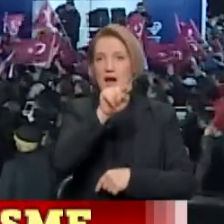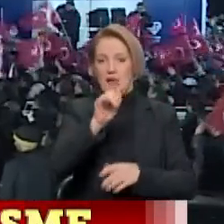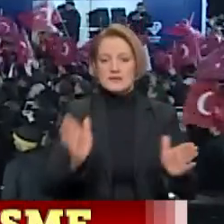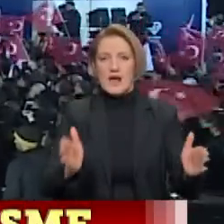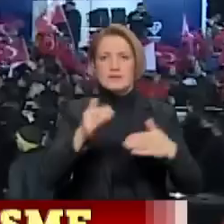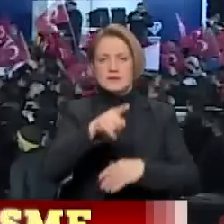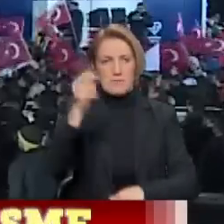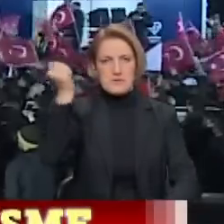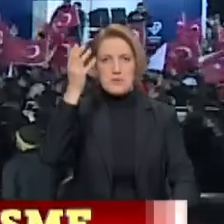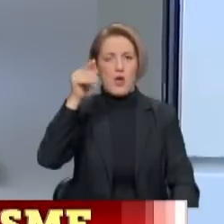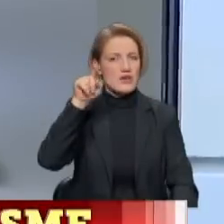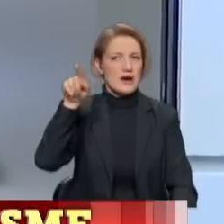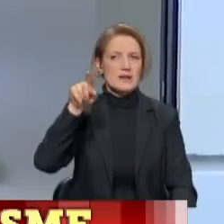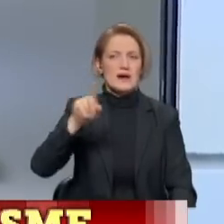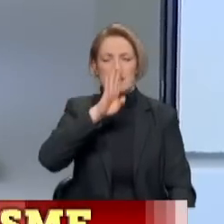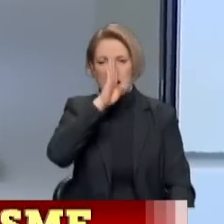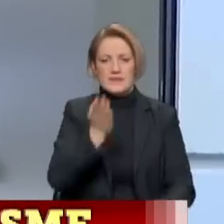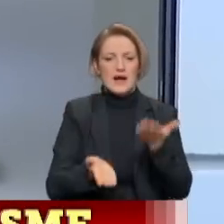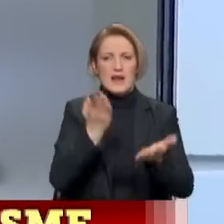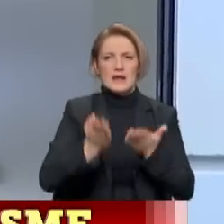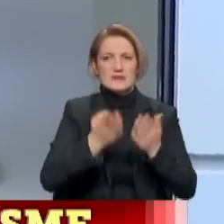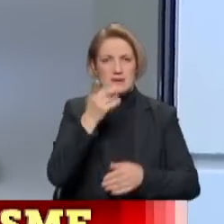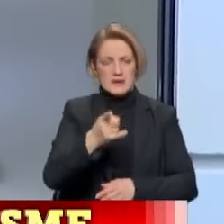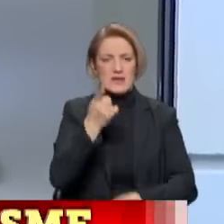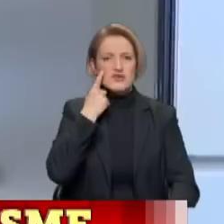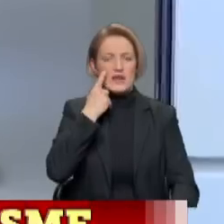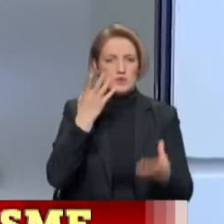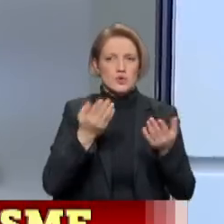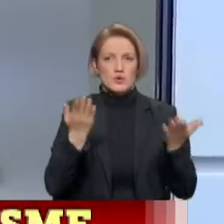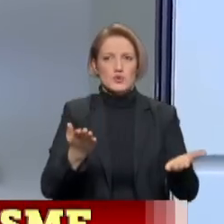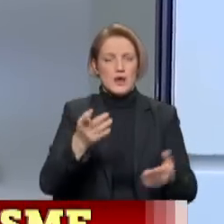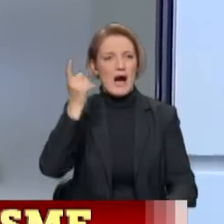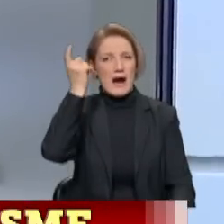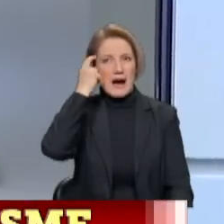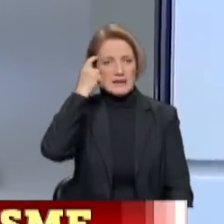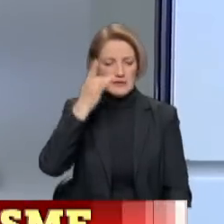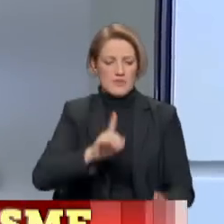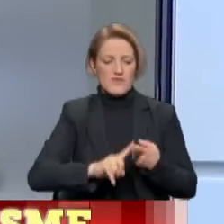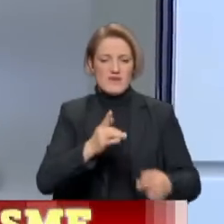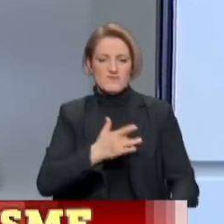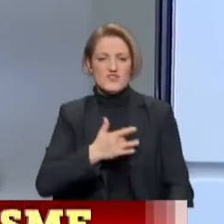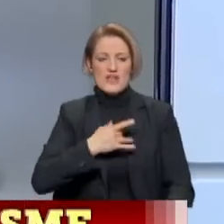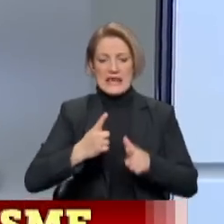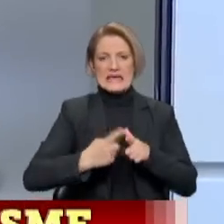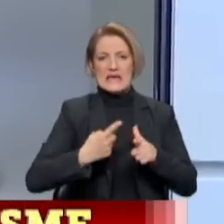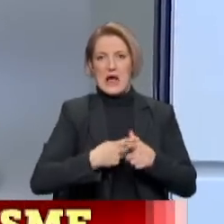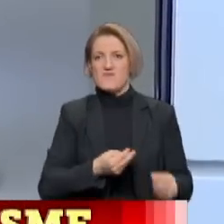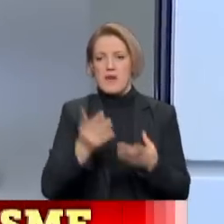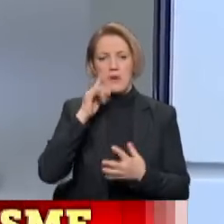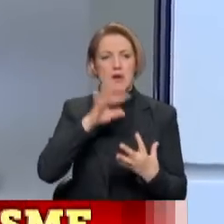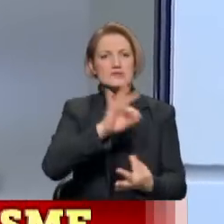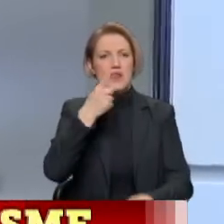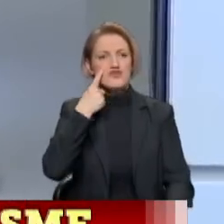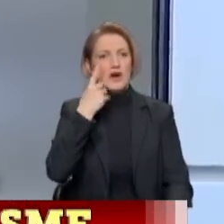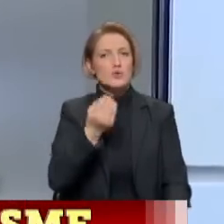Sandıkta edeceğiz, sandıkta. Adaletin katline şahitlik ediyoruz. Aklını ve vicdanını kiralamış insanlara